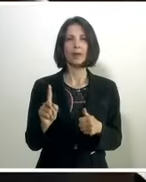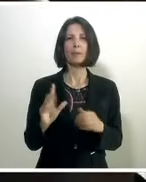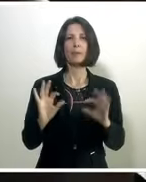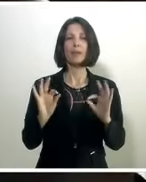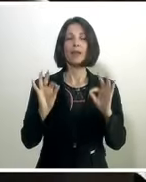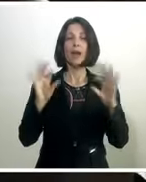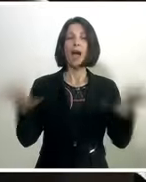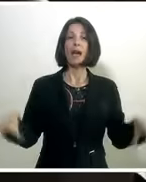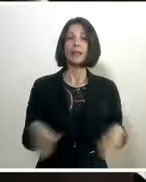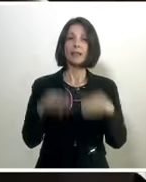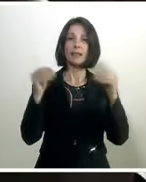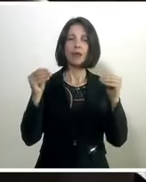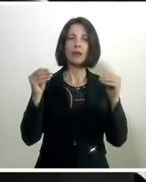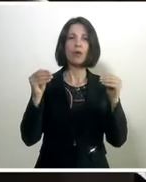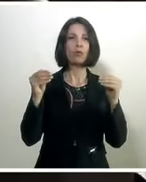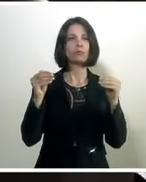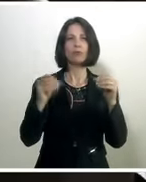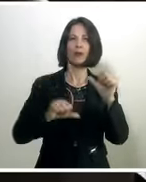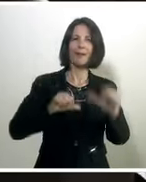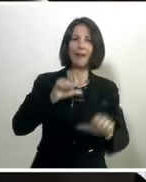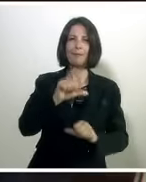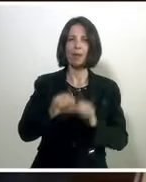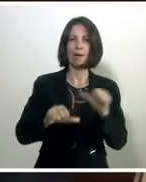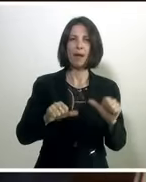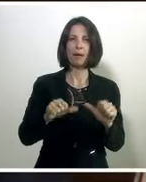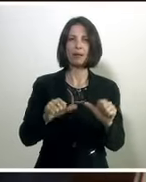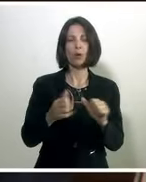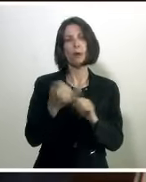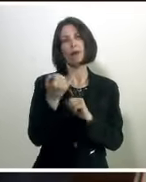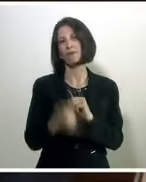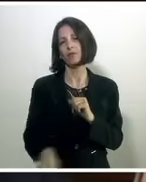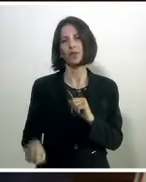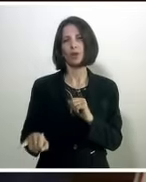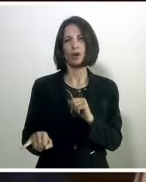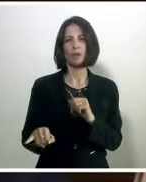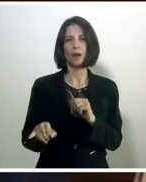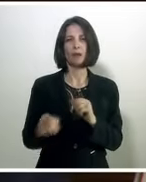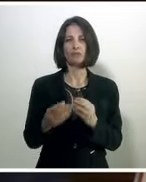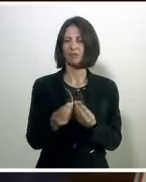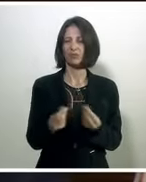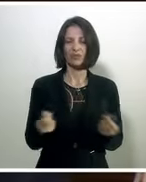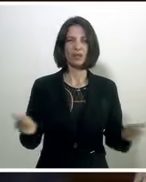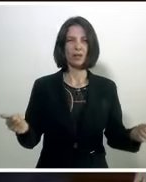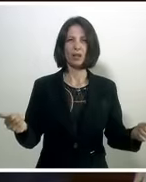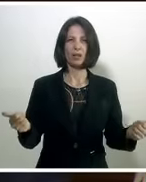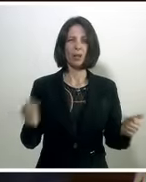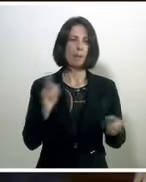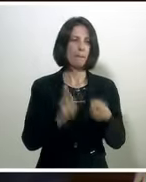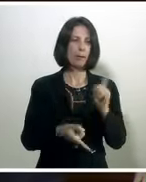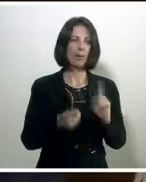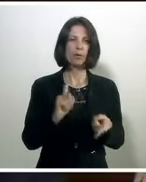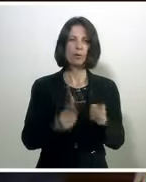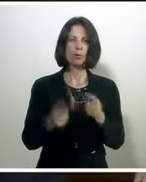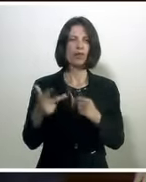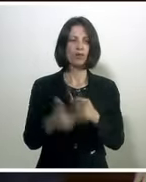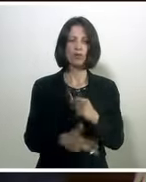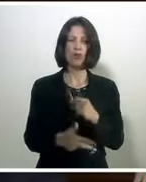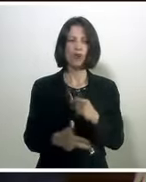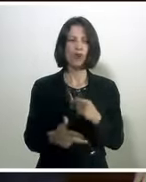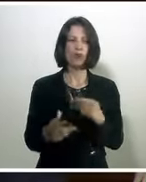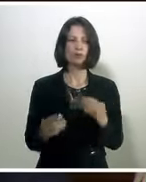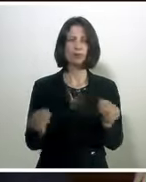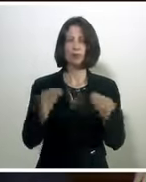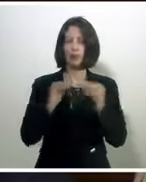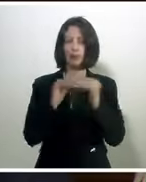rivoluzionario si finisce con una disgregazione sociale una crisi politico istituzionale che per certi aspetti non si è più